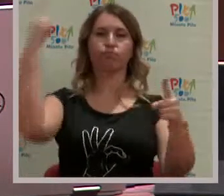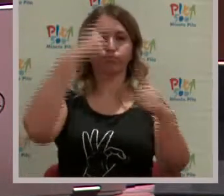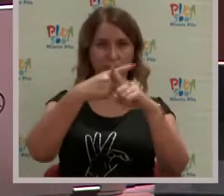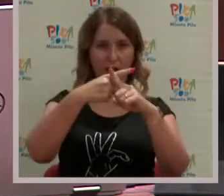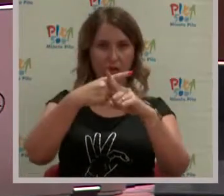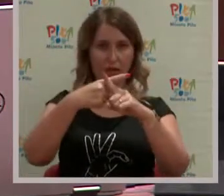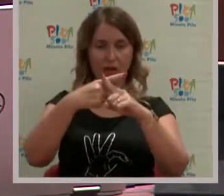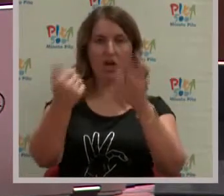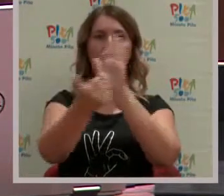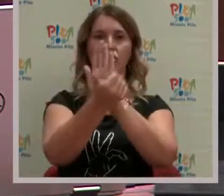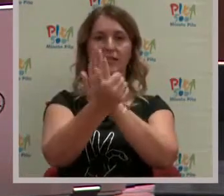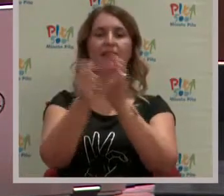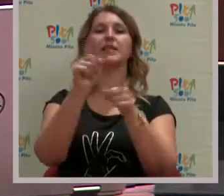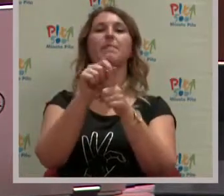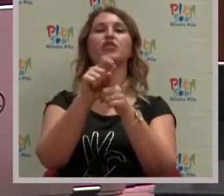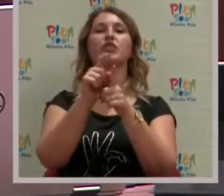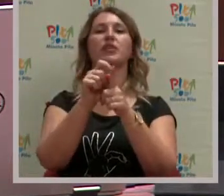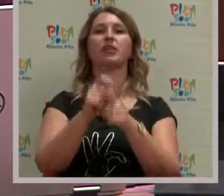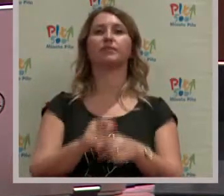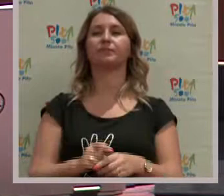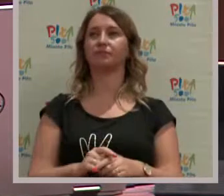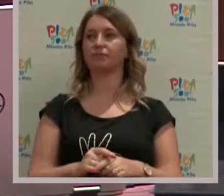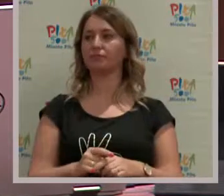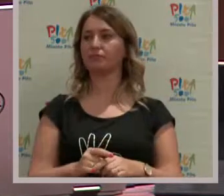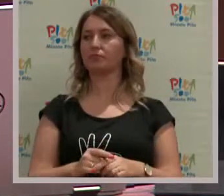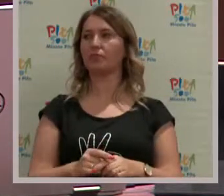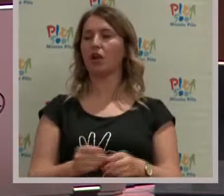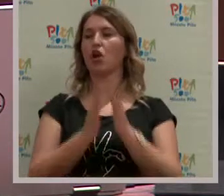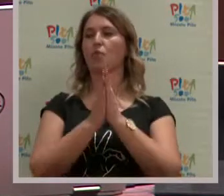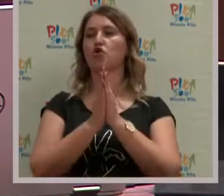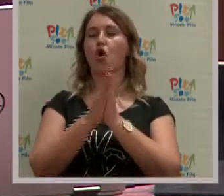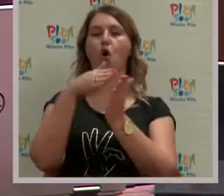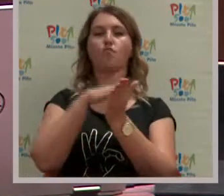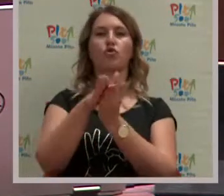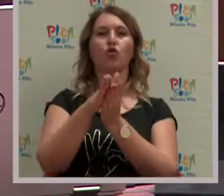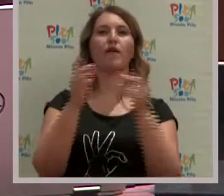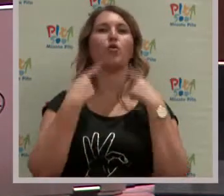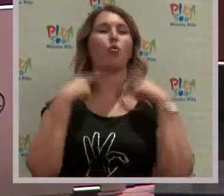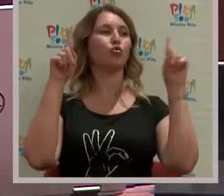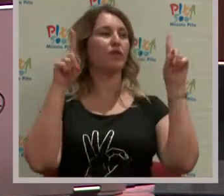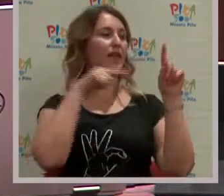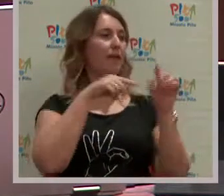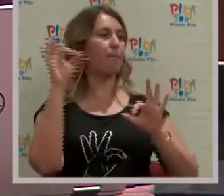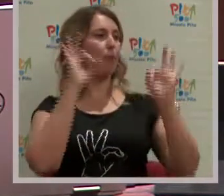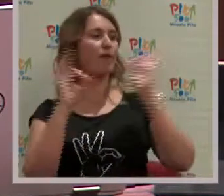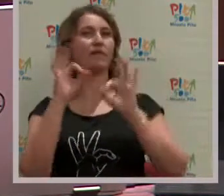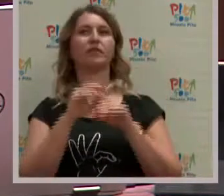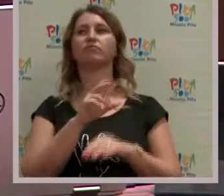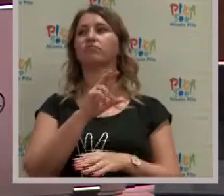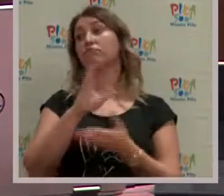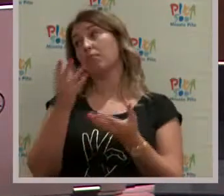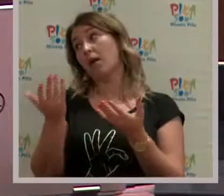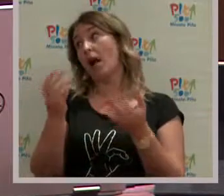16 października bardzo proszę o przygotowanie głosowania tej poprawki czy są inne